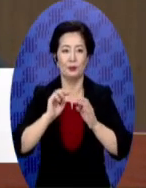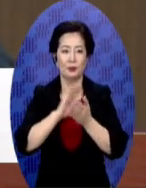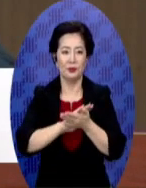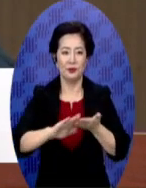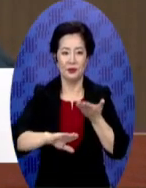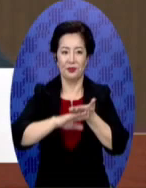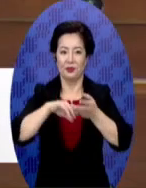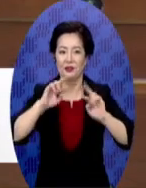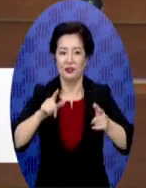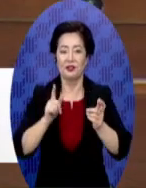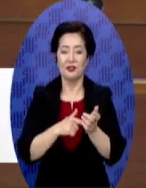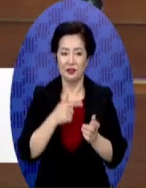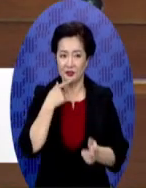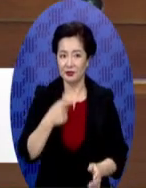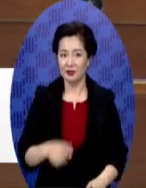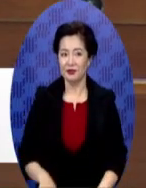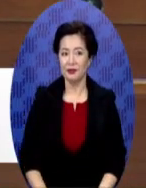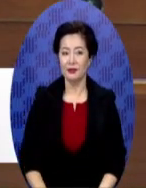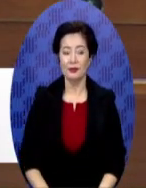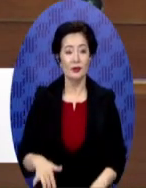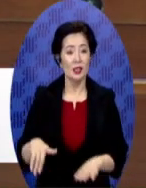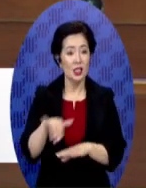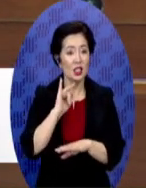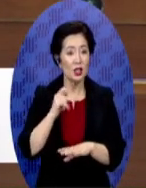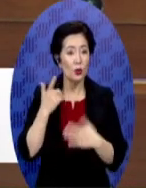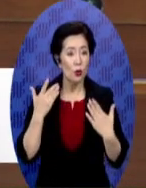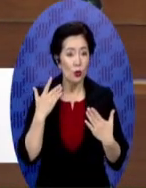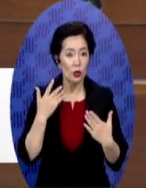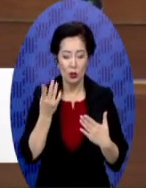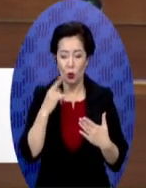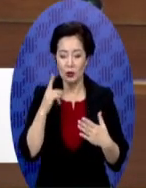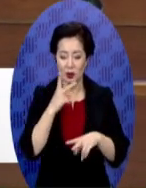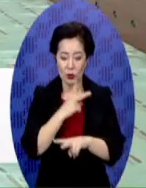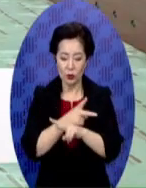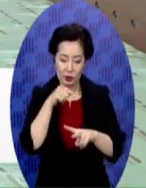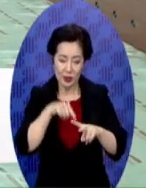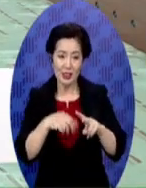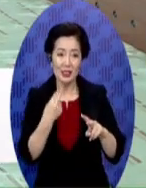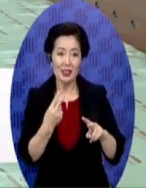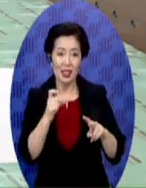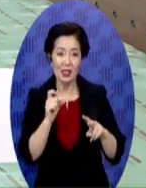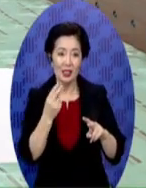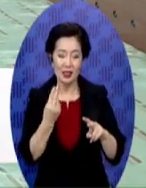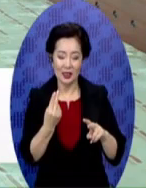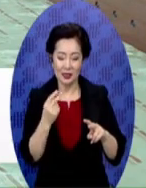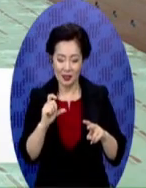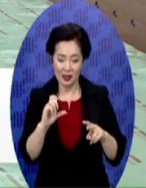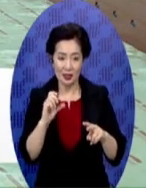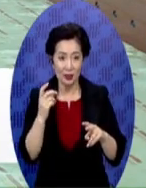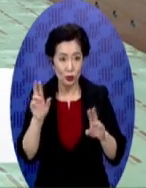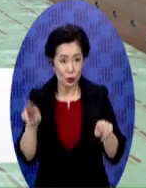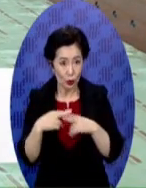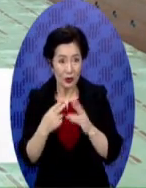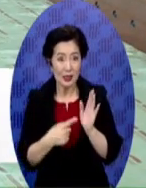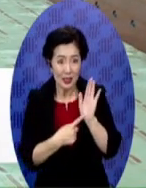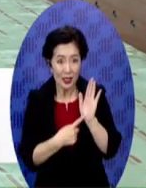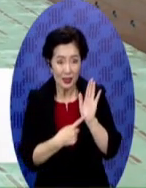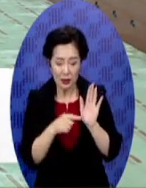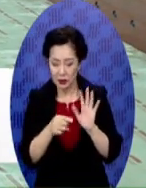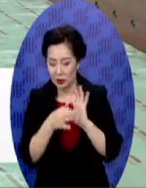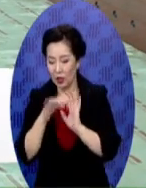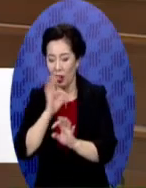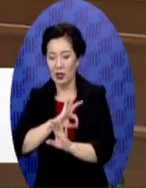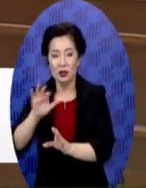зайлшгүй шаардлага үүссэн байна. Харин улсын хурл үндсэн хуулийн цэцийн дүгнэлт гарсантай холбогдуулан ашигт малтмлын тухай хуульд тодорхой